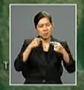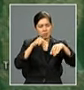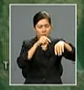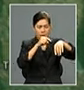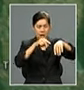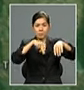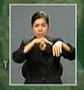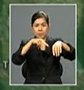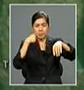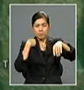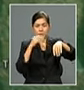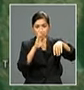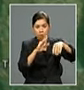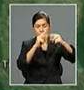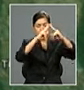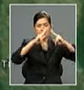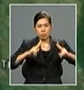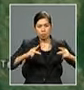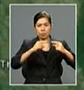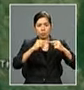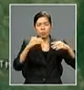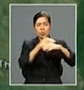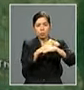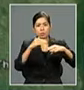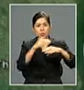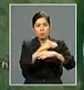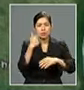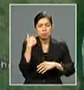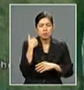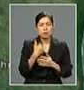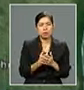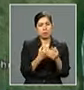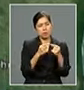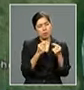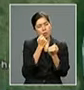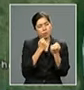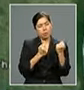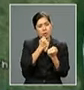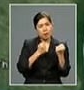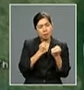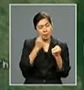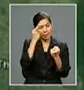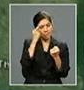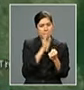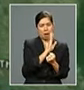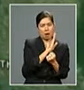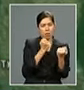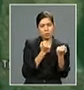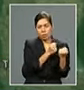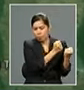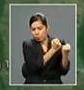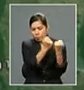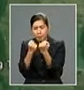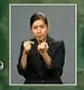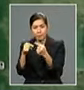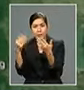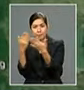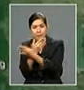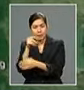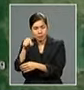ครับของกรมการขนส่งทางบกอยู่นะครับเพราะฉะนั้นดาวบรรดาคนขับรถบรรทุกอ้อยครับเลยเลี่ยงนะครับมาใช้เส้นนี้ครับที่จุดที่มีปัญหานี่น